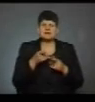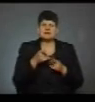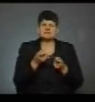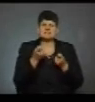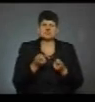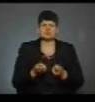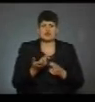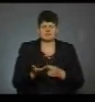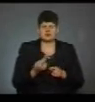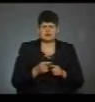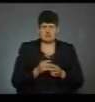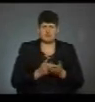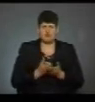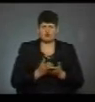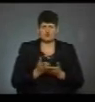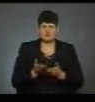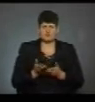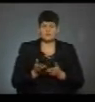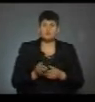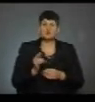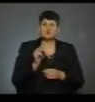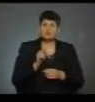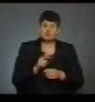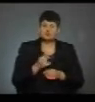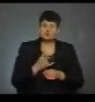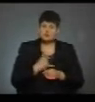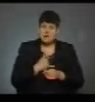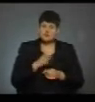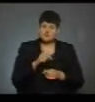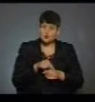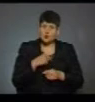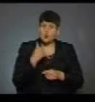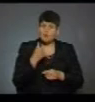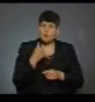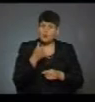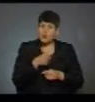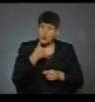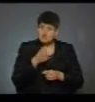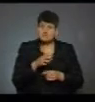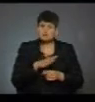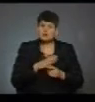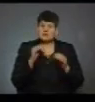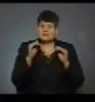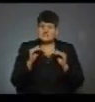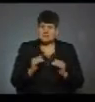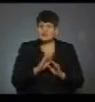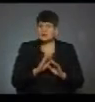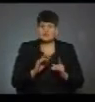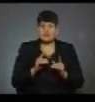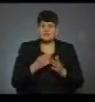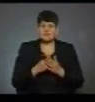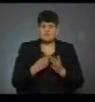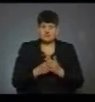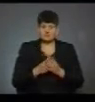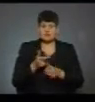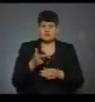дешевше ця послуга? Тому в нас в цьому році відбулося зниження не лише самої вартості